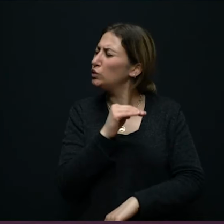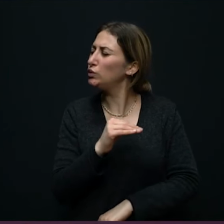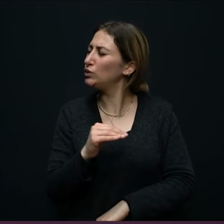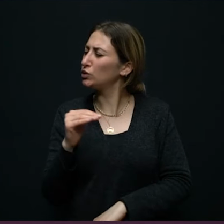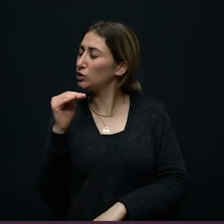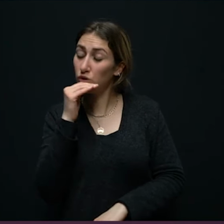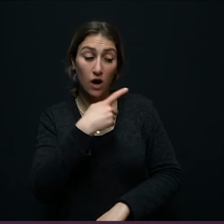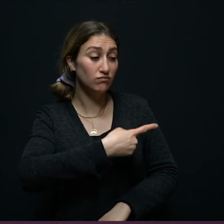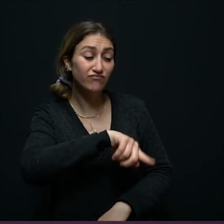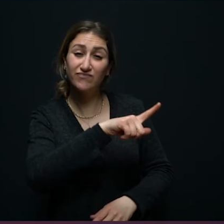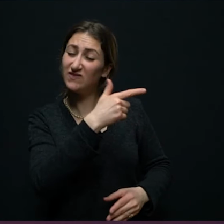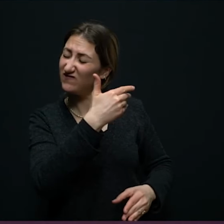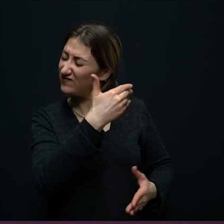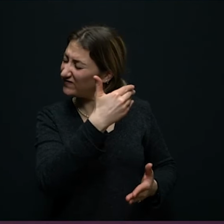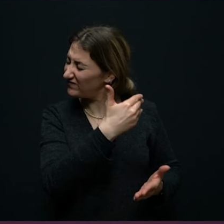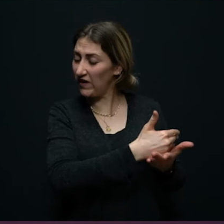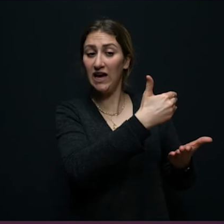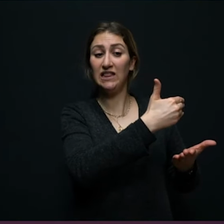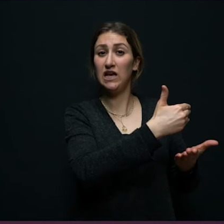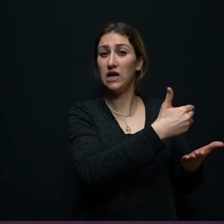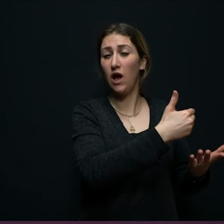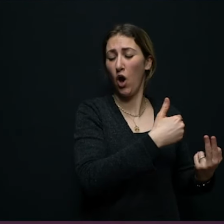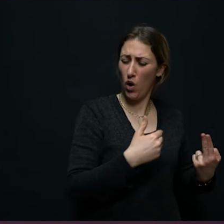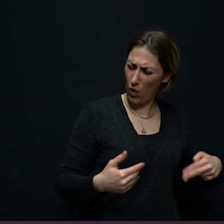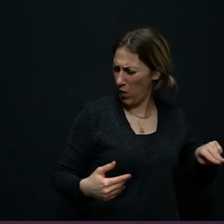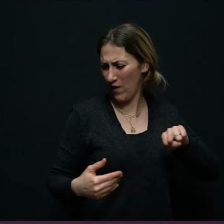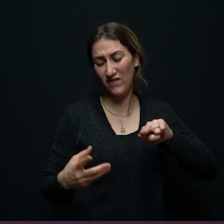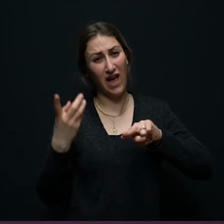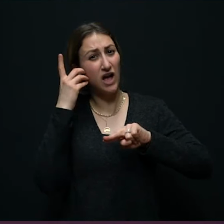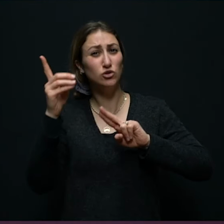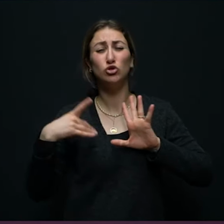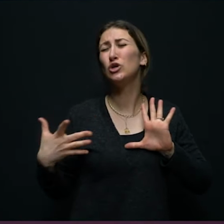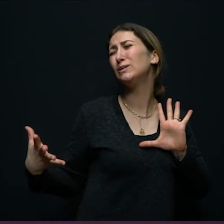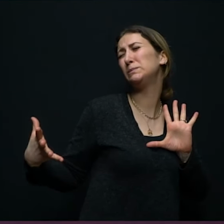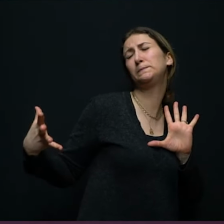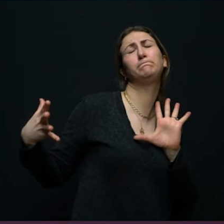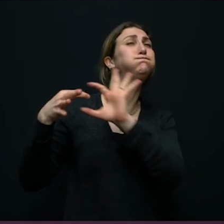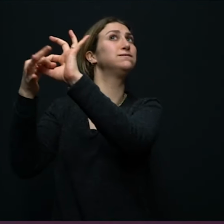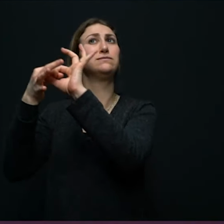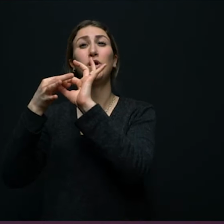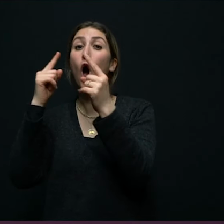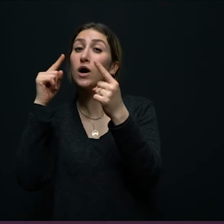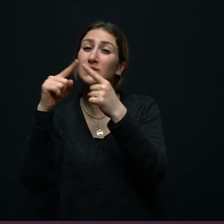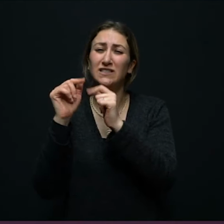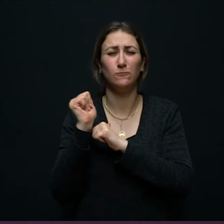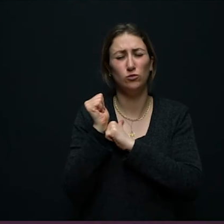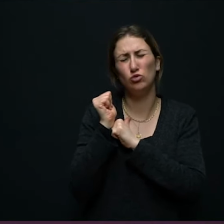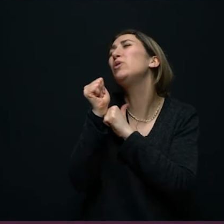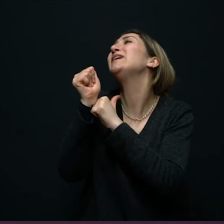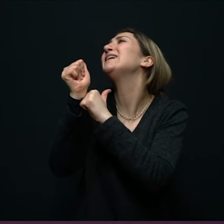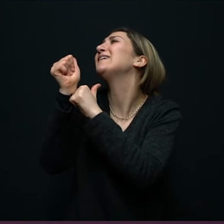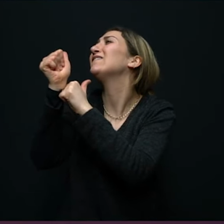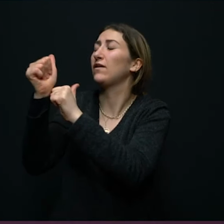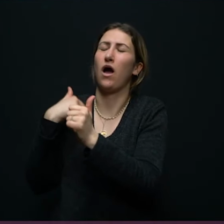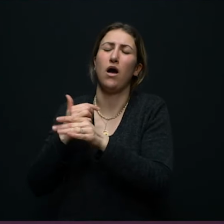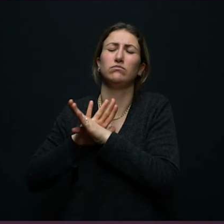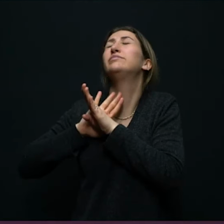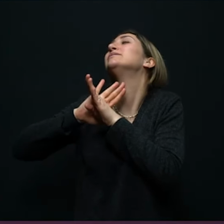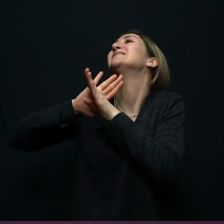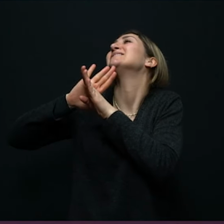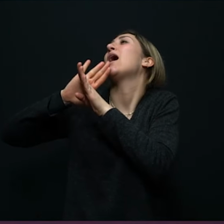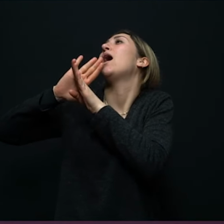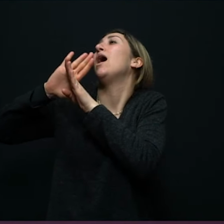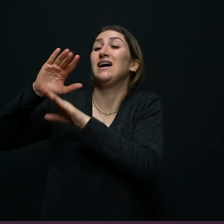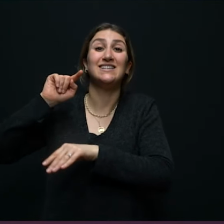et de reprendre ta course il n'y a rien de plus beau que la sainteté frères et soeurs il n'y a rien de plus beau que